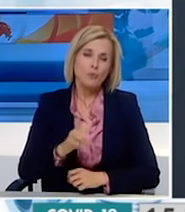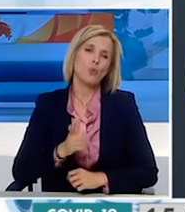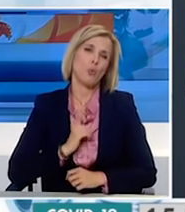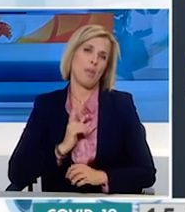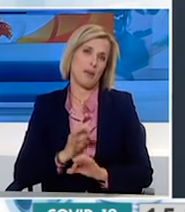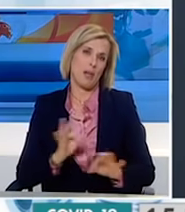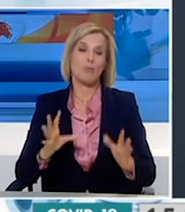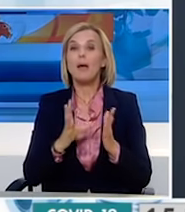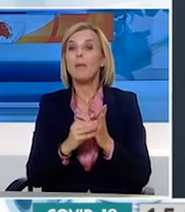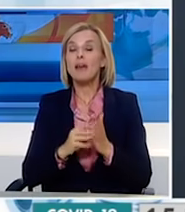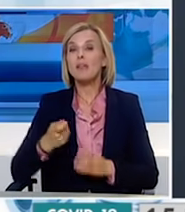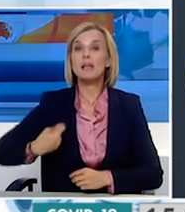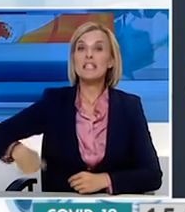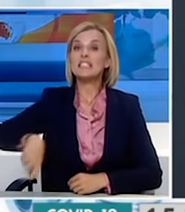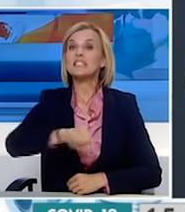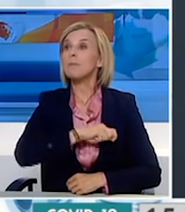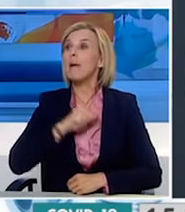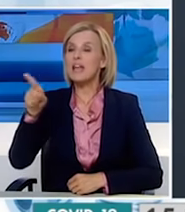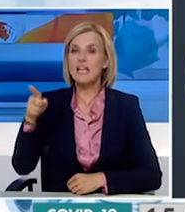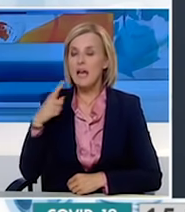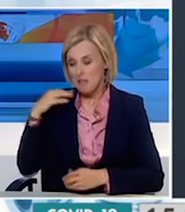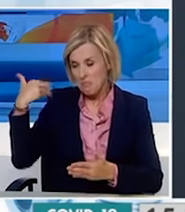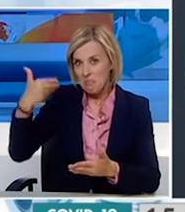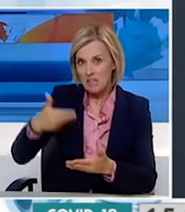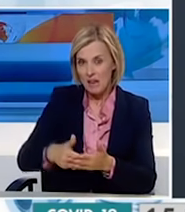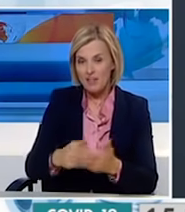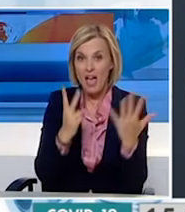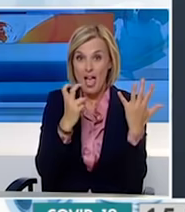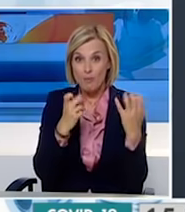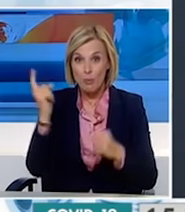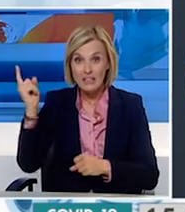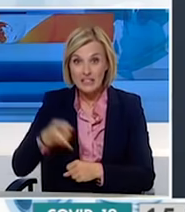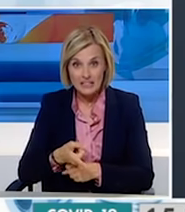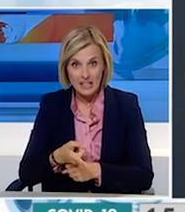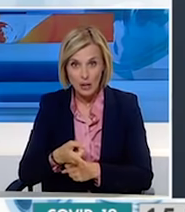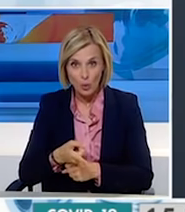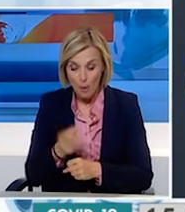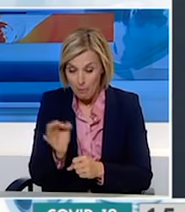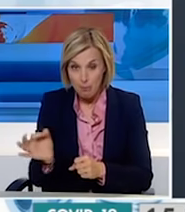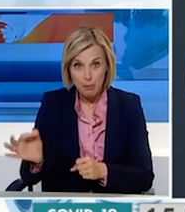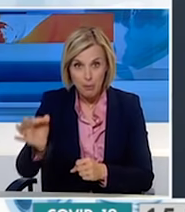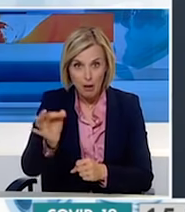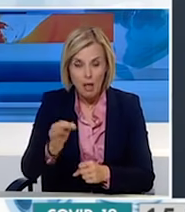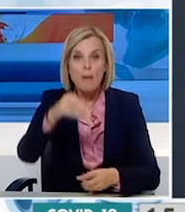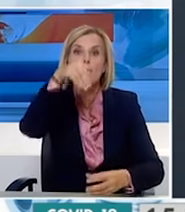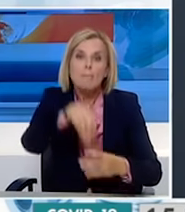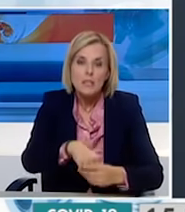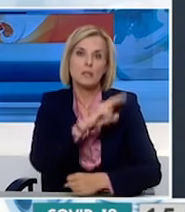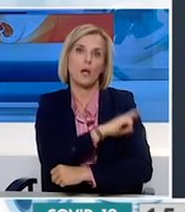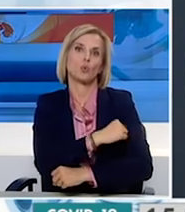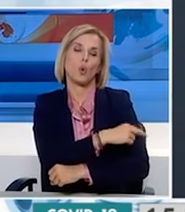Να σας πω, στην Ισπανία για παράδειγμα, τις τελευταίες εβδομάδες το 70% από τα κρούσματα αναφέρεται σε υγειονομικές